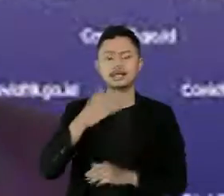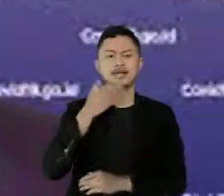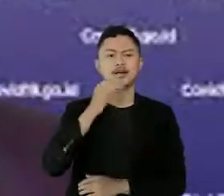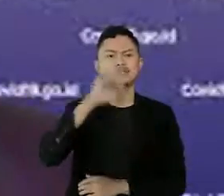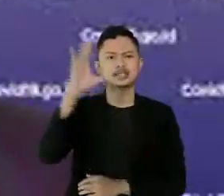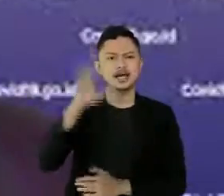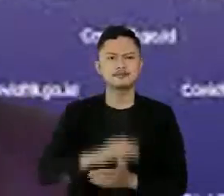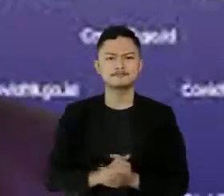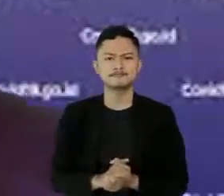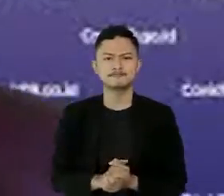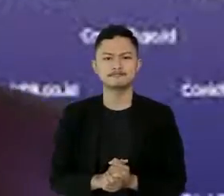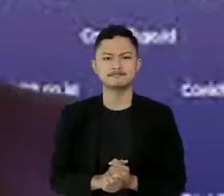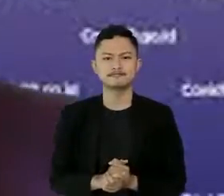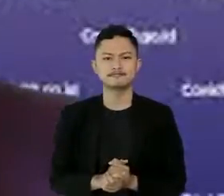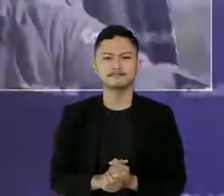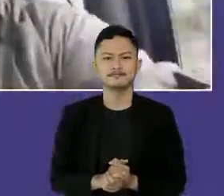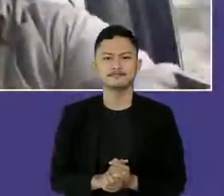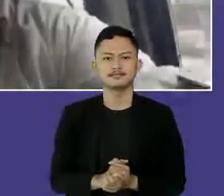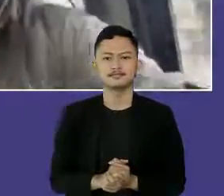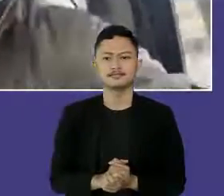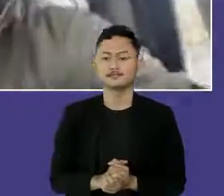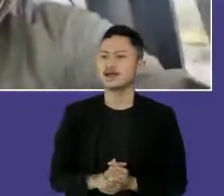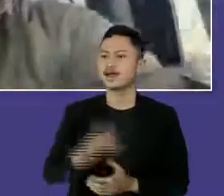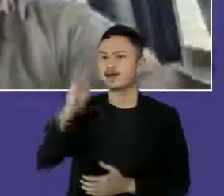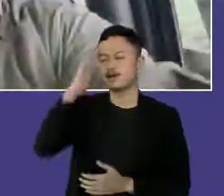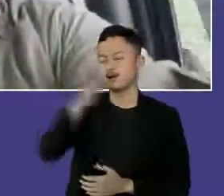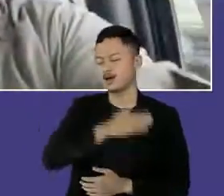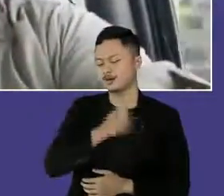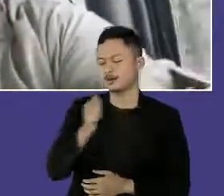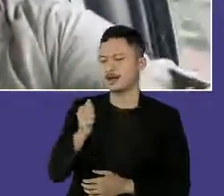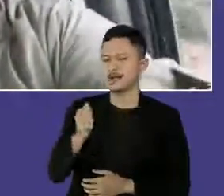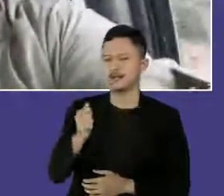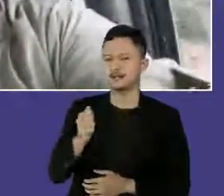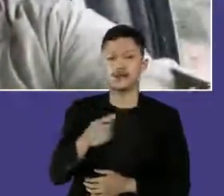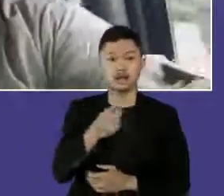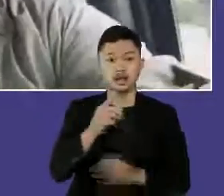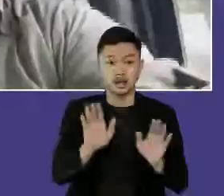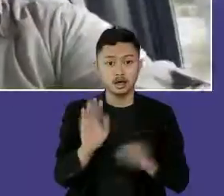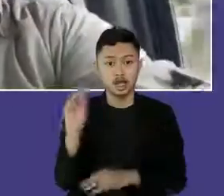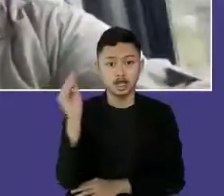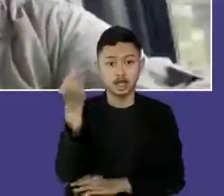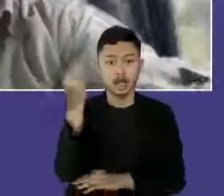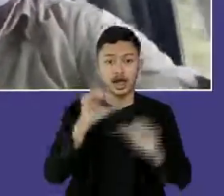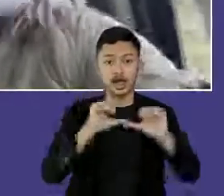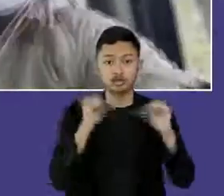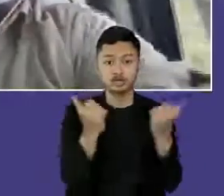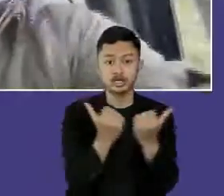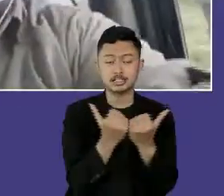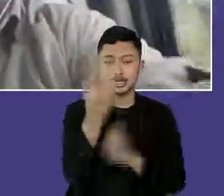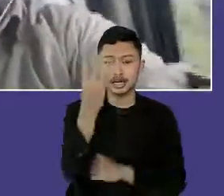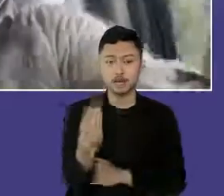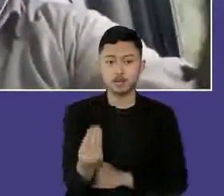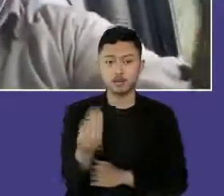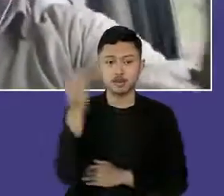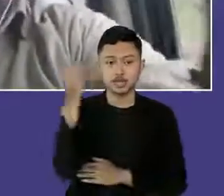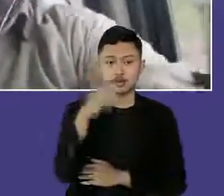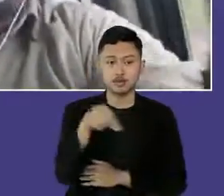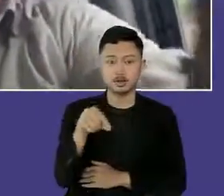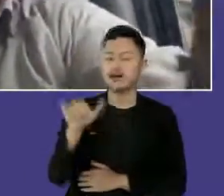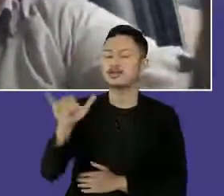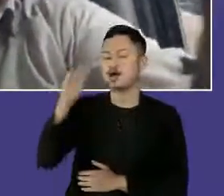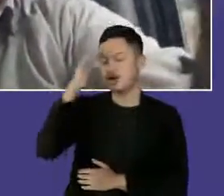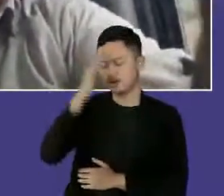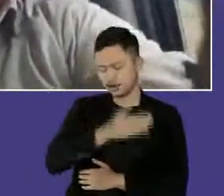Selamat siang Pak Andi Yuwono. Asosiasi Desa Wisata Indonesia ya Pak ya. Siap. Waalaikumsalam